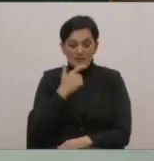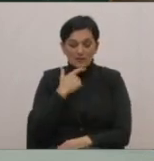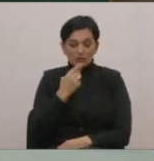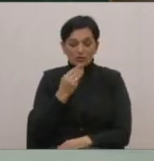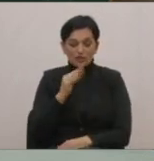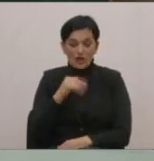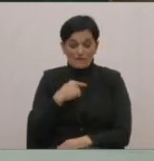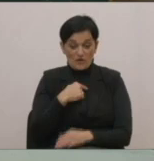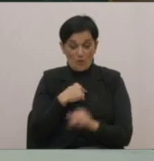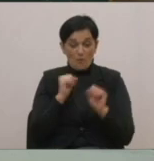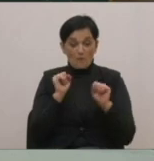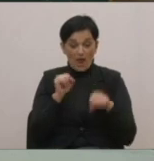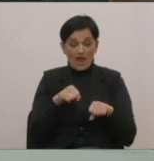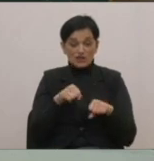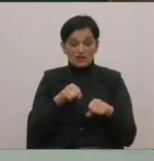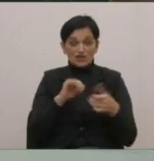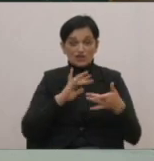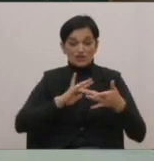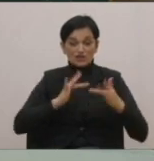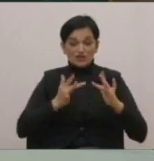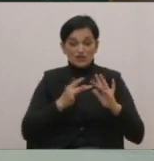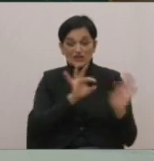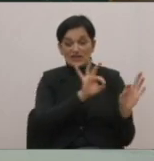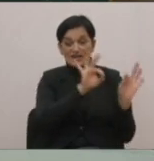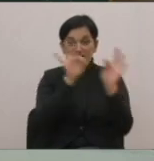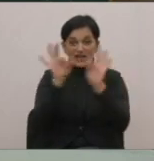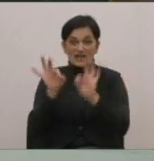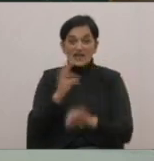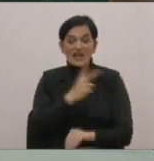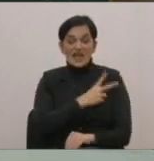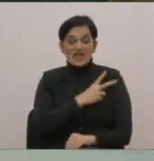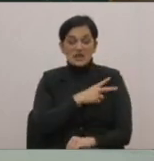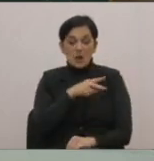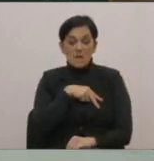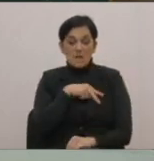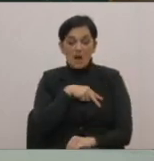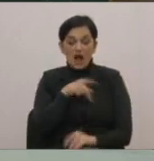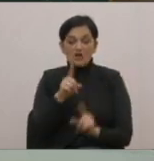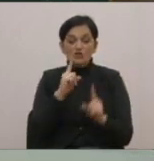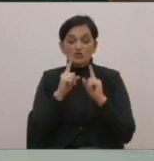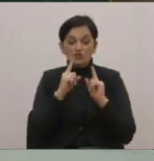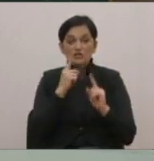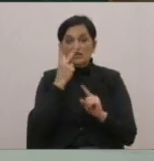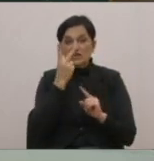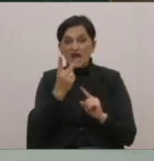მე შემიძლია დაგილინკოთ ინგლისის პარლამენტის ხდომები, თუ გაინტერესებთ და ნახოთ, რას ნიშნავს